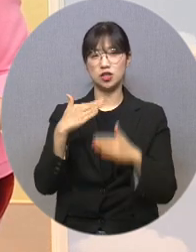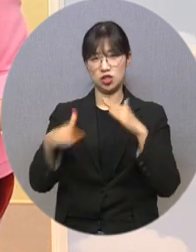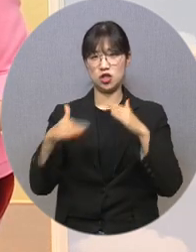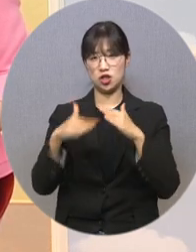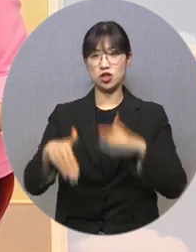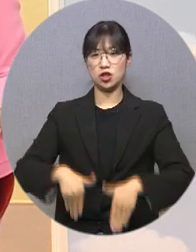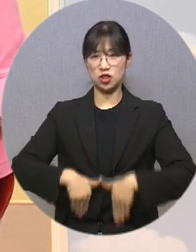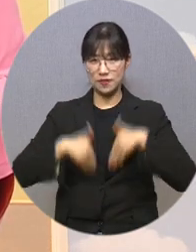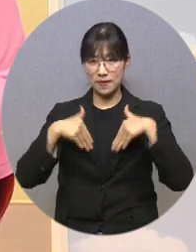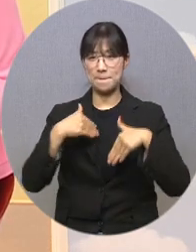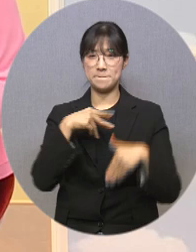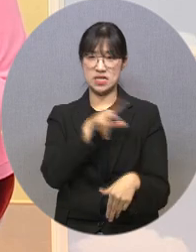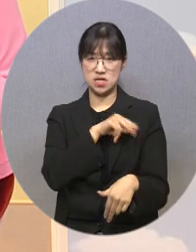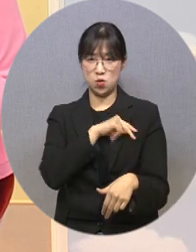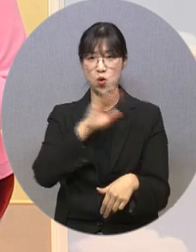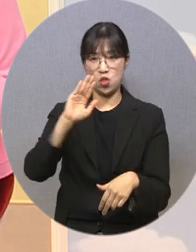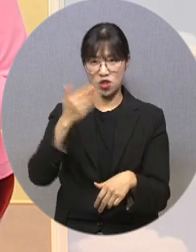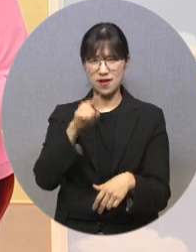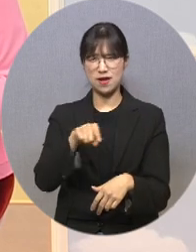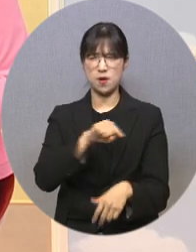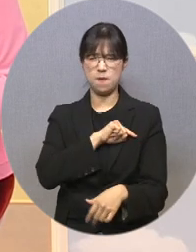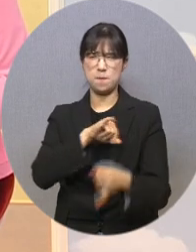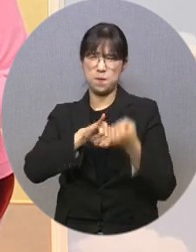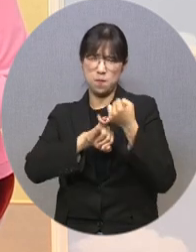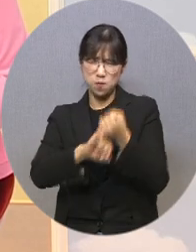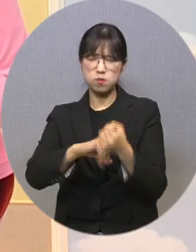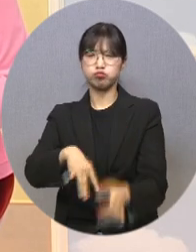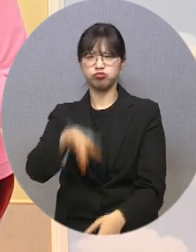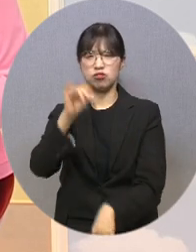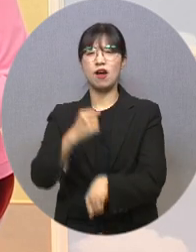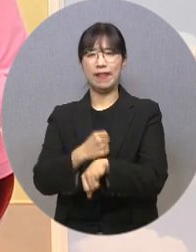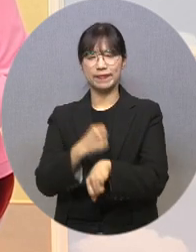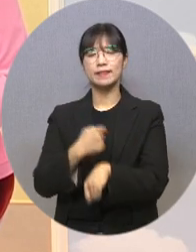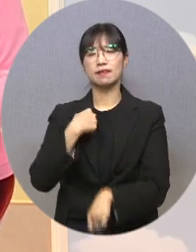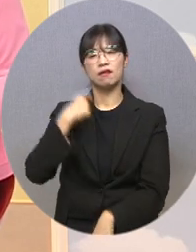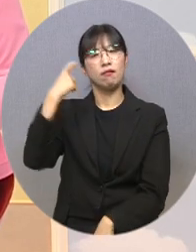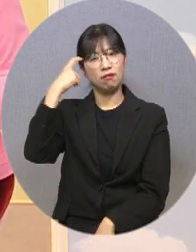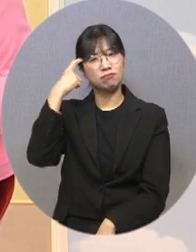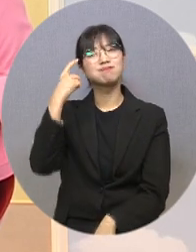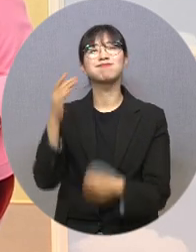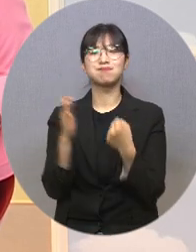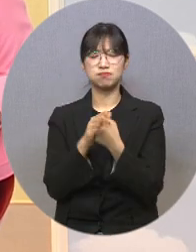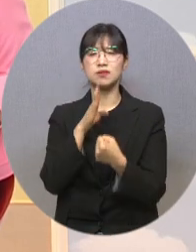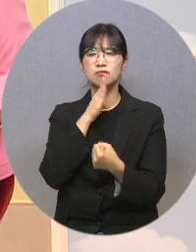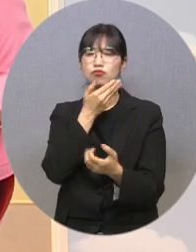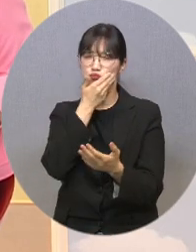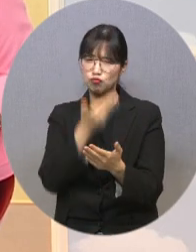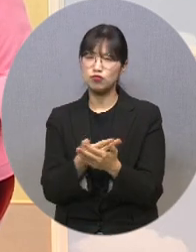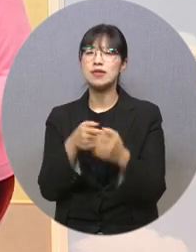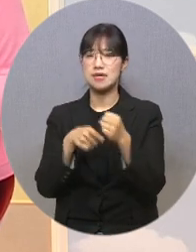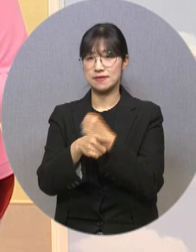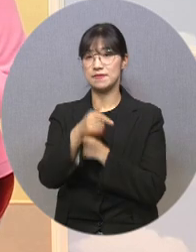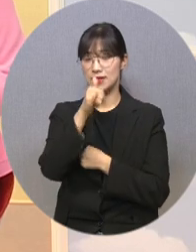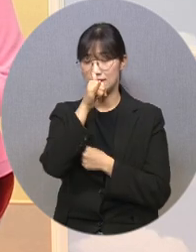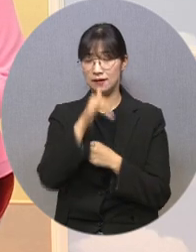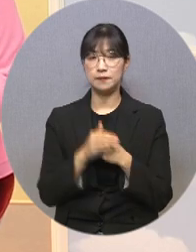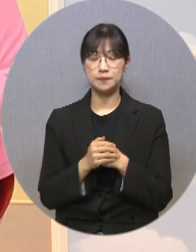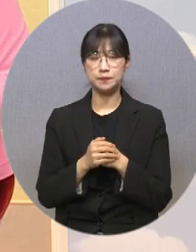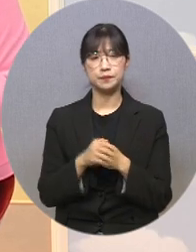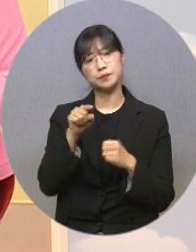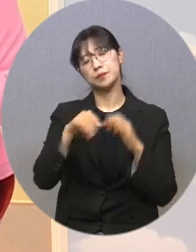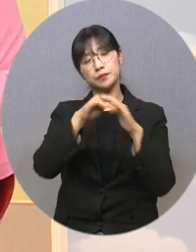이거부터 제가 우선적으로 해야 되겠다라고 했던 내용에서 저에게는 굉장히 큰 의미가 네. 담겨져 있다고 볼 수 있죠.